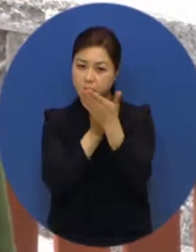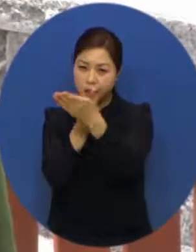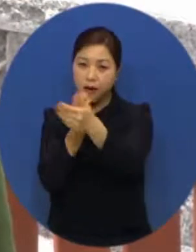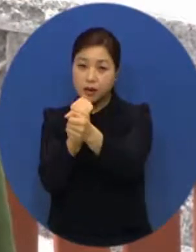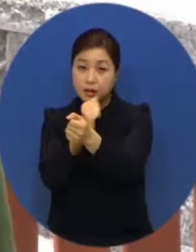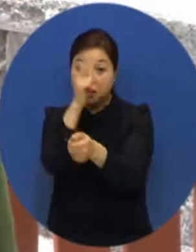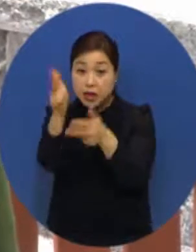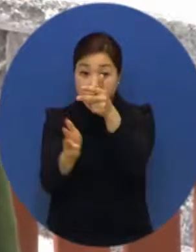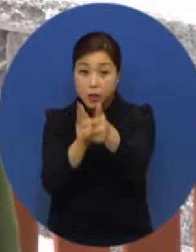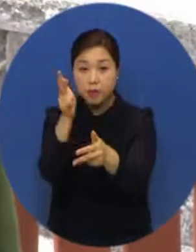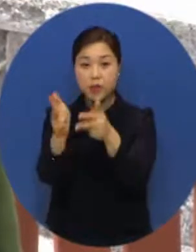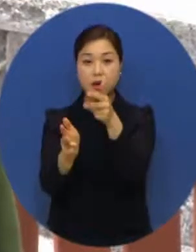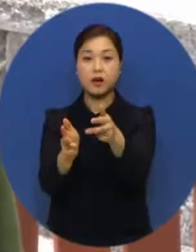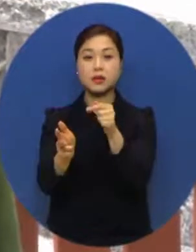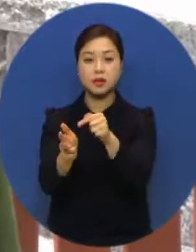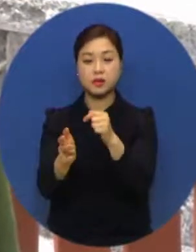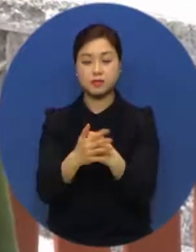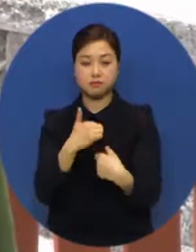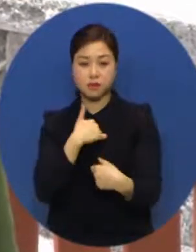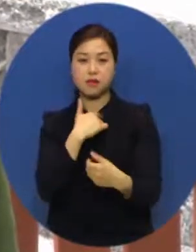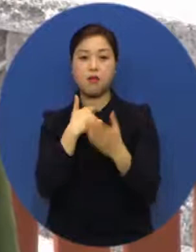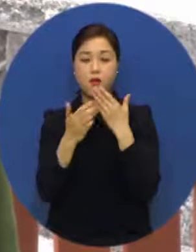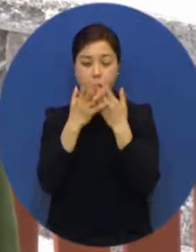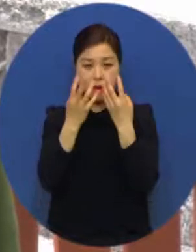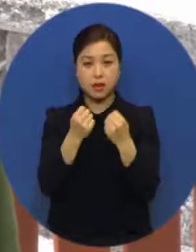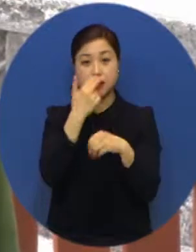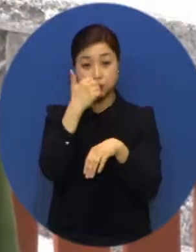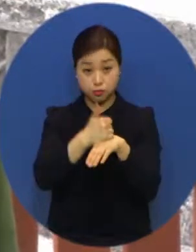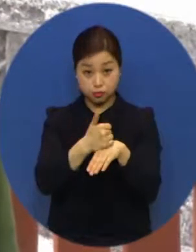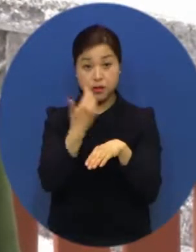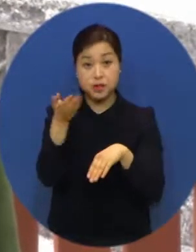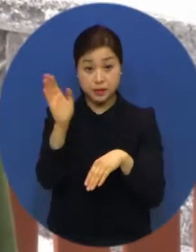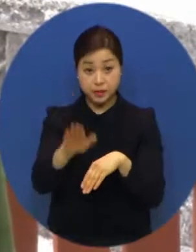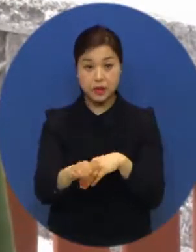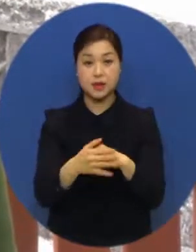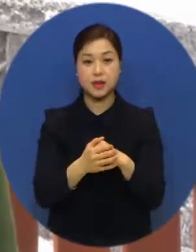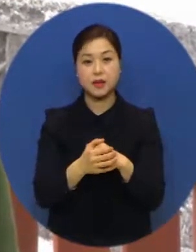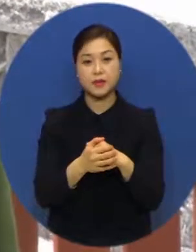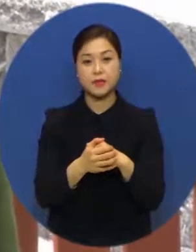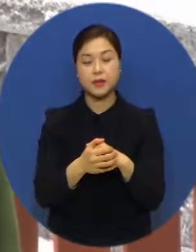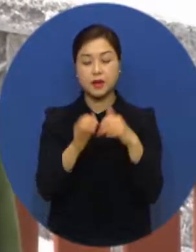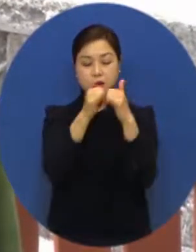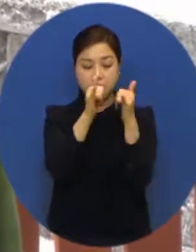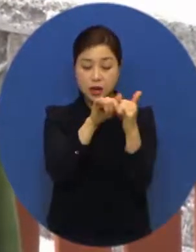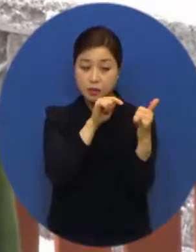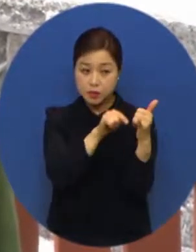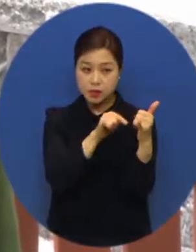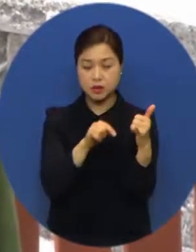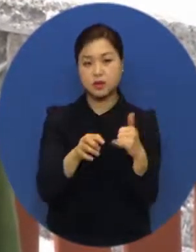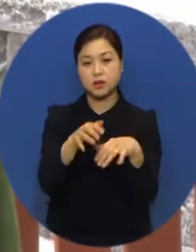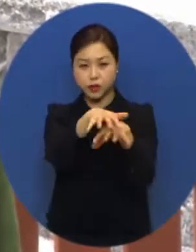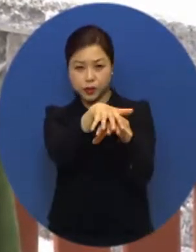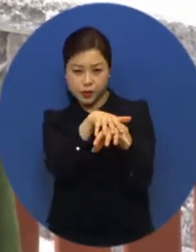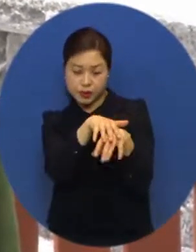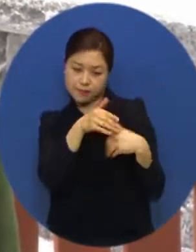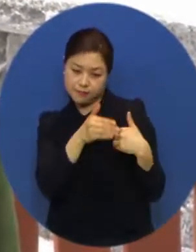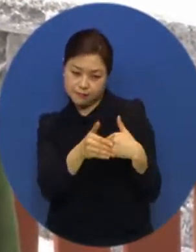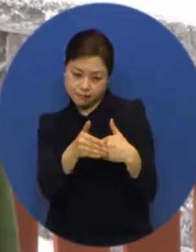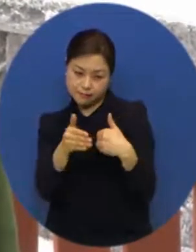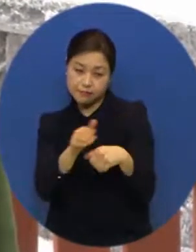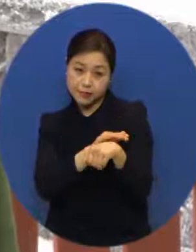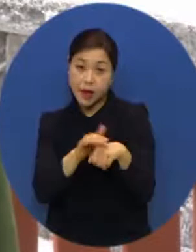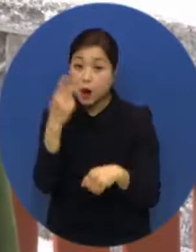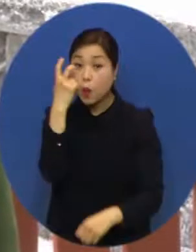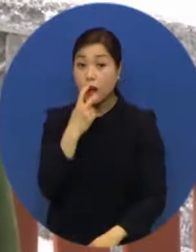하고 하는 거는 그거는 좀 익숙한 부분이긴 하지만 역시 사람을 조직적으로 어떻게